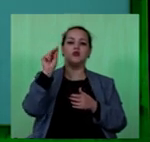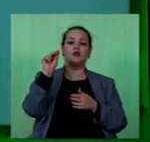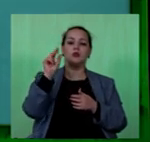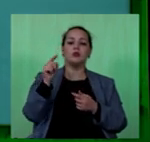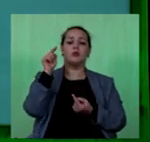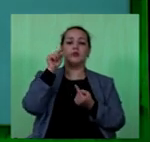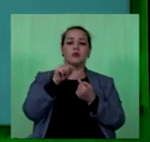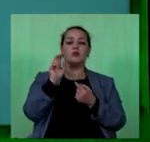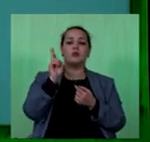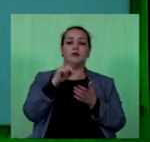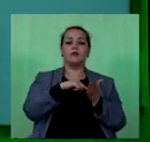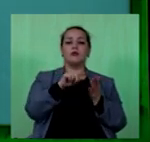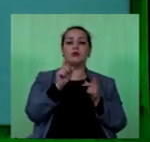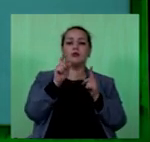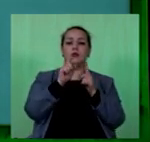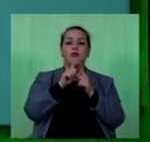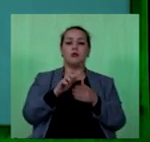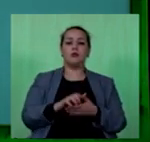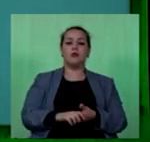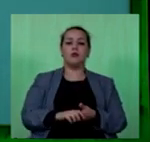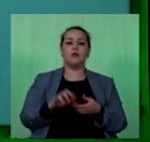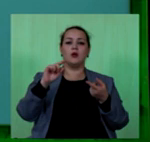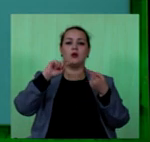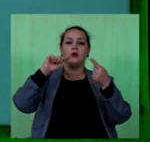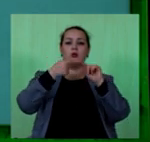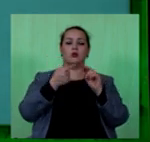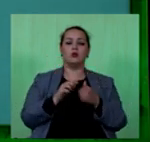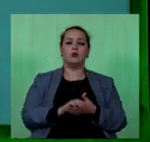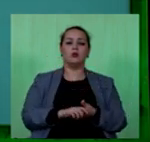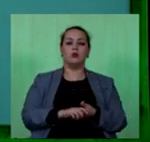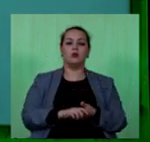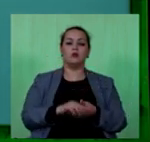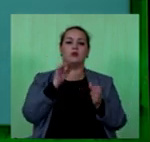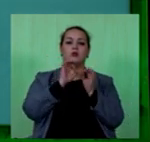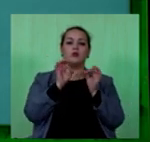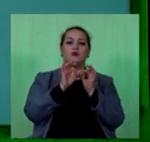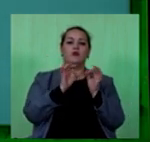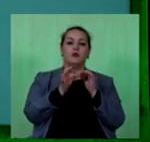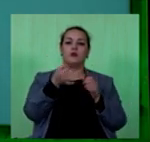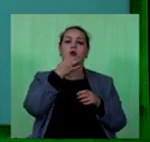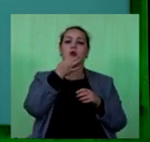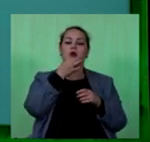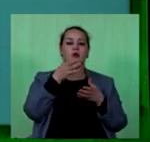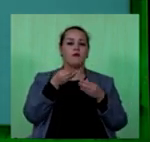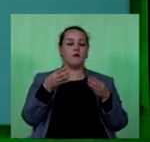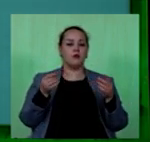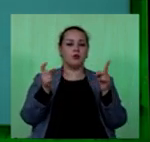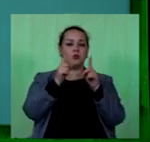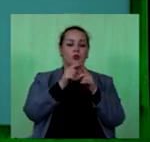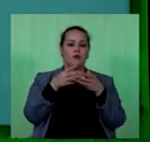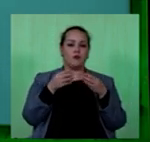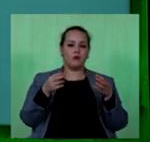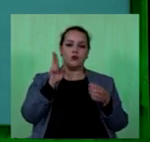словам антонимы проверяем ранняя весна слова весна